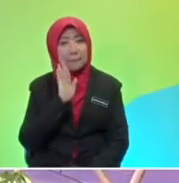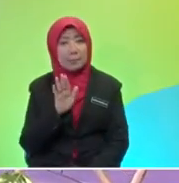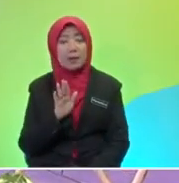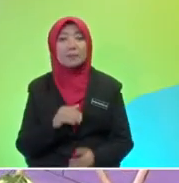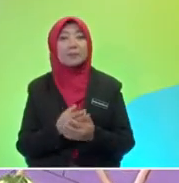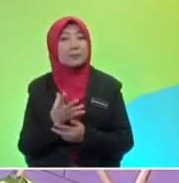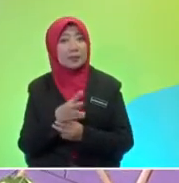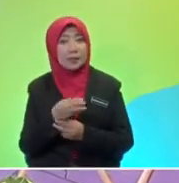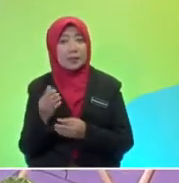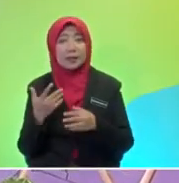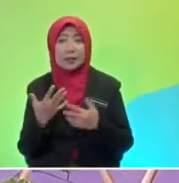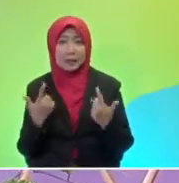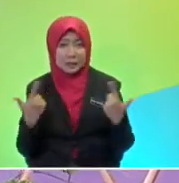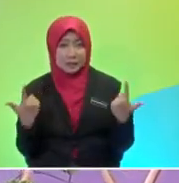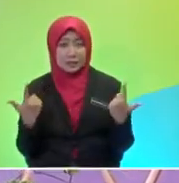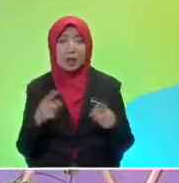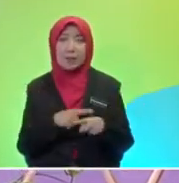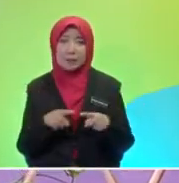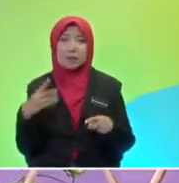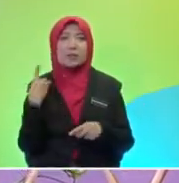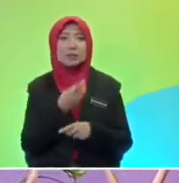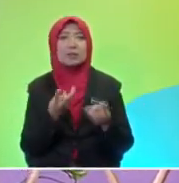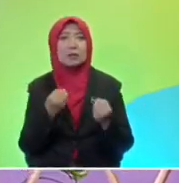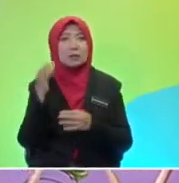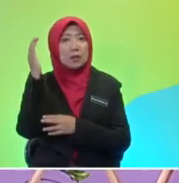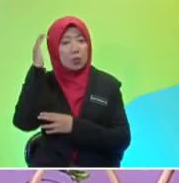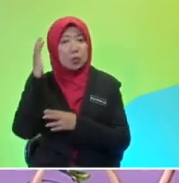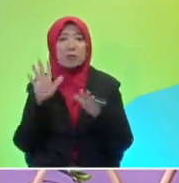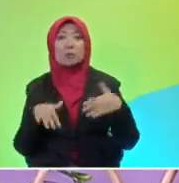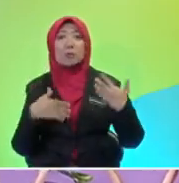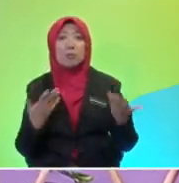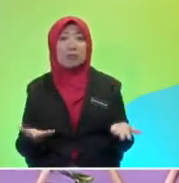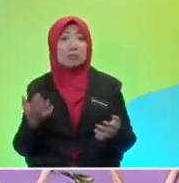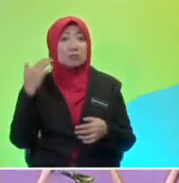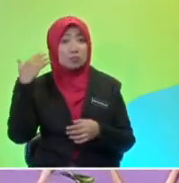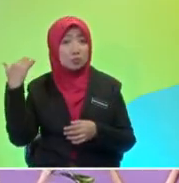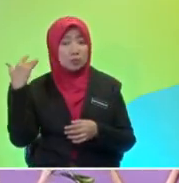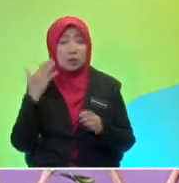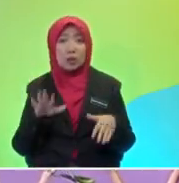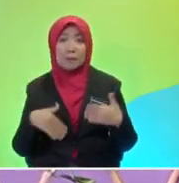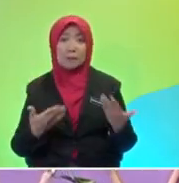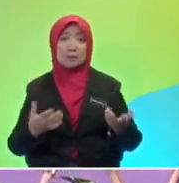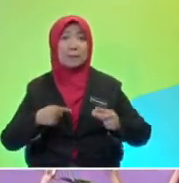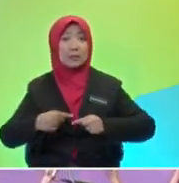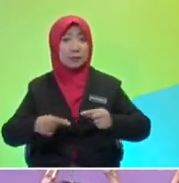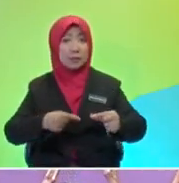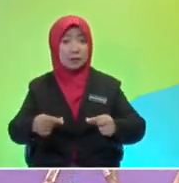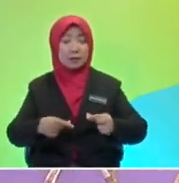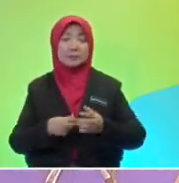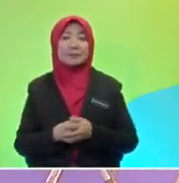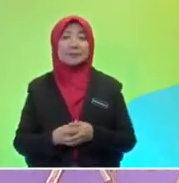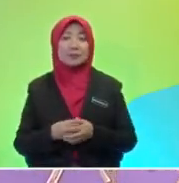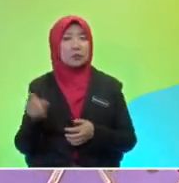tapi kan kita nggak tahu juga kan Cikgu bunyi dia macam mana macam mana dia bergerak hmm Coba kita tanya